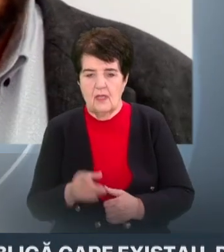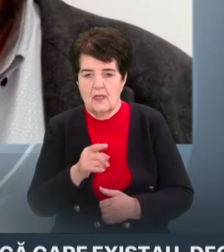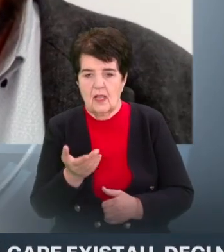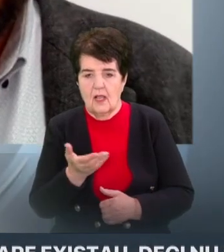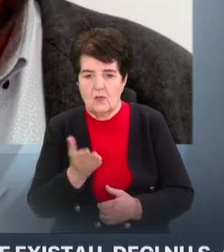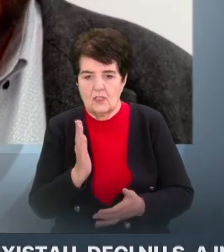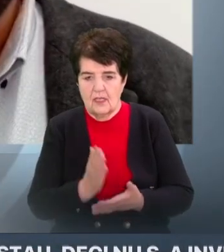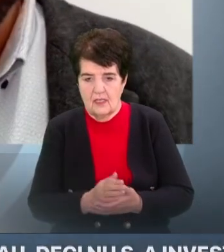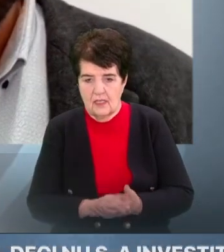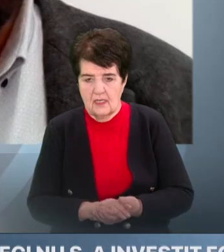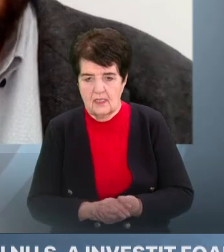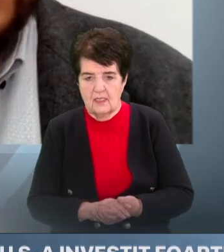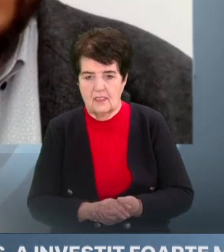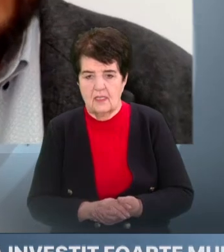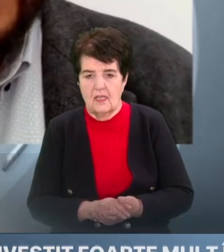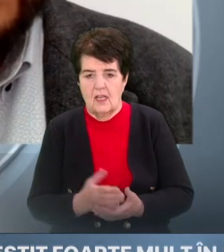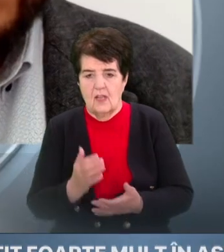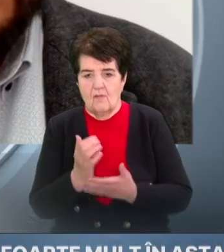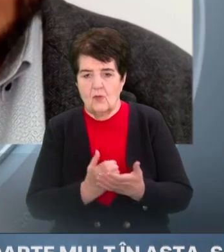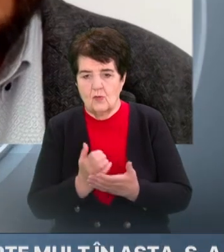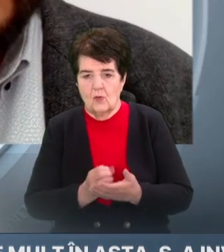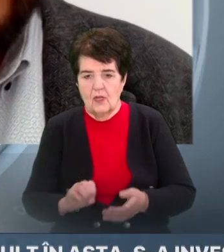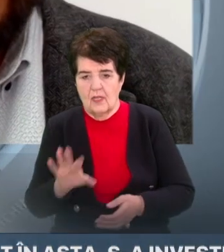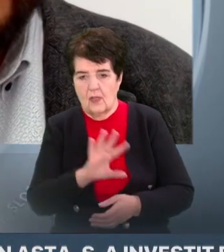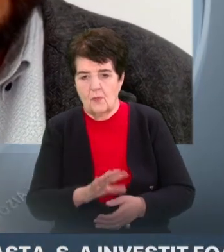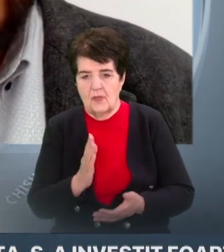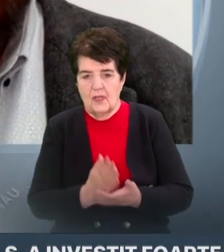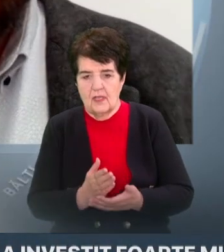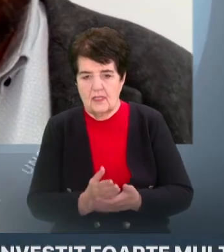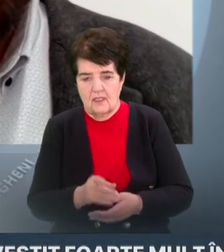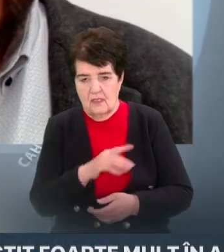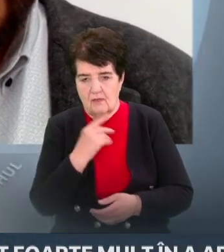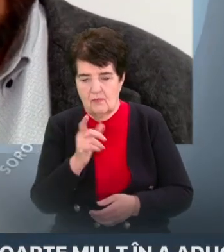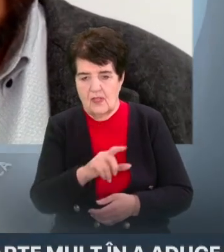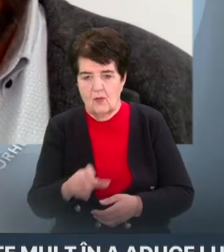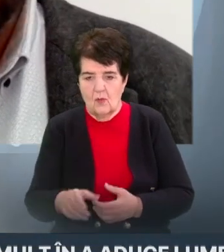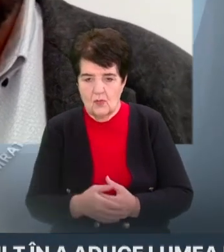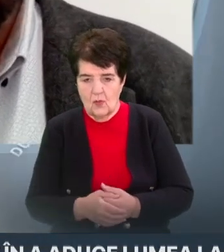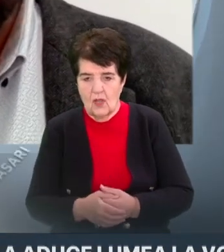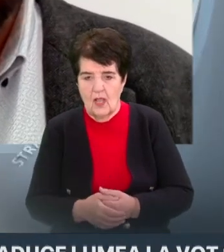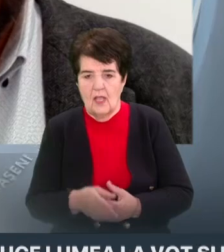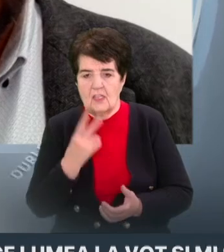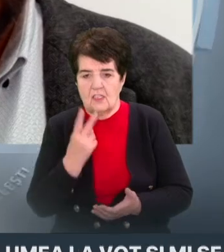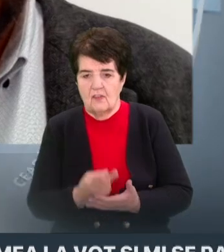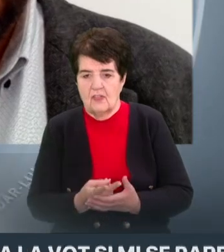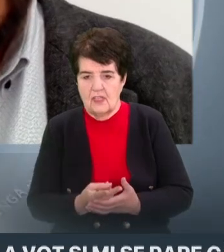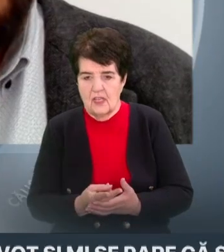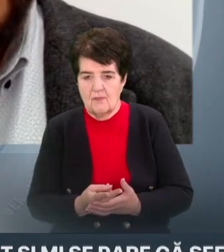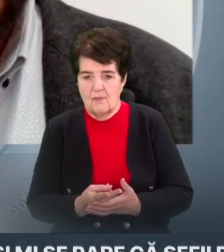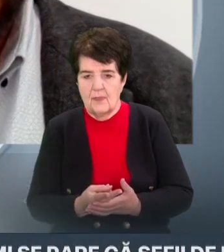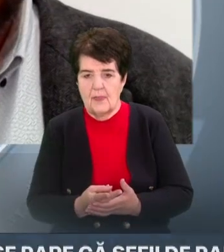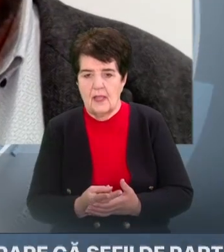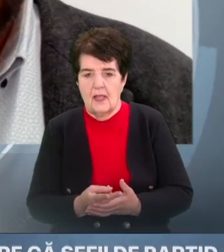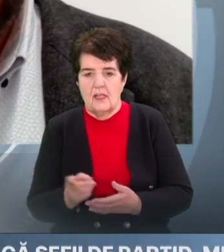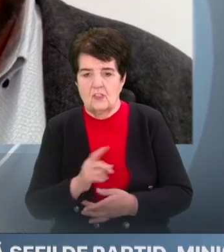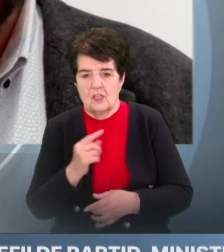este fruntașă în fondurile europene primite pe cap de locuitori. Dar și vedem micile